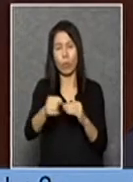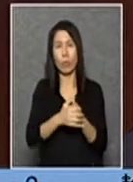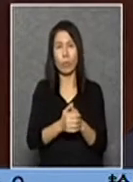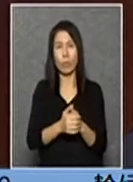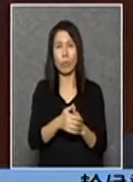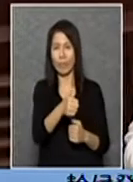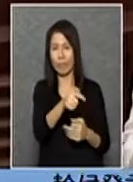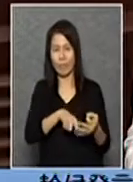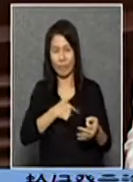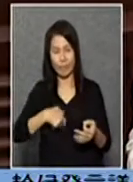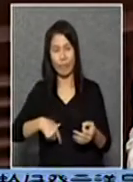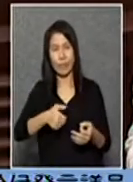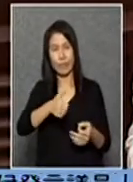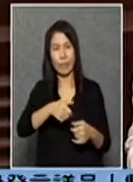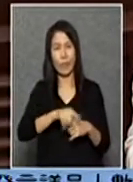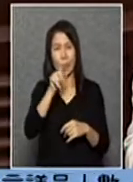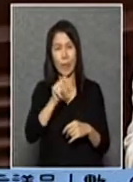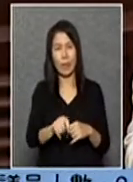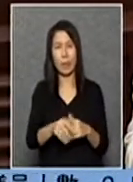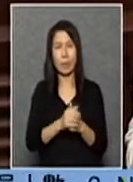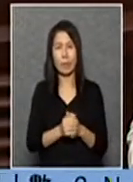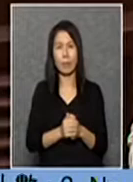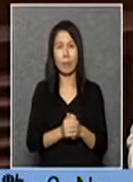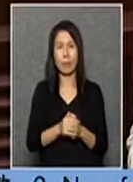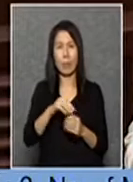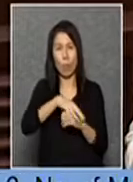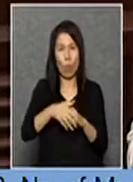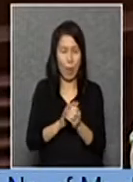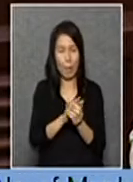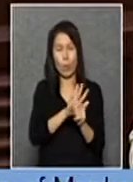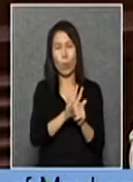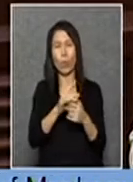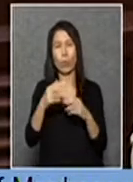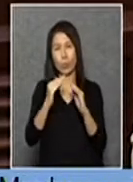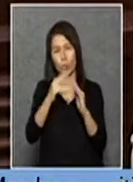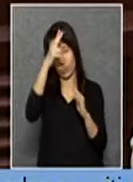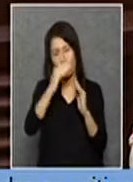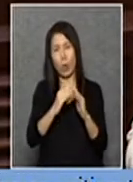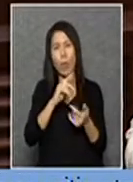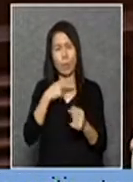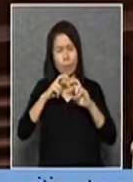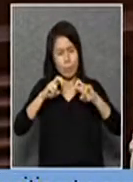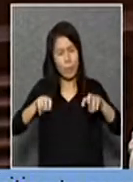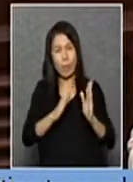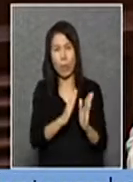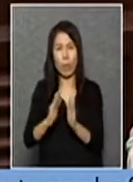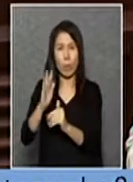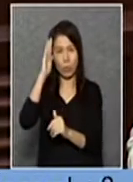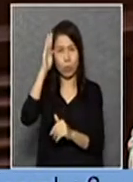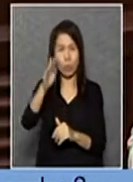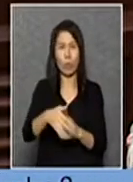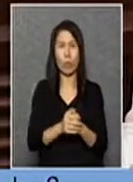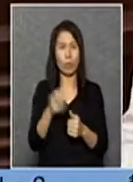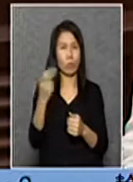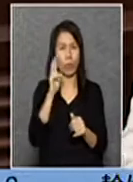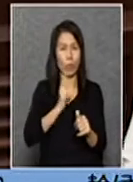多謝謝議員嘅跟進問題。環保局咧係已經係會檢視有關嘅安排，喺未來咧再委任